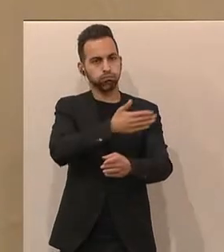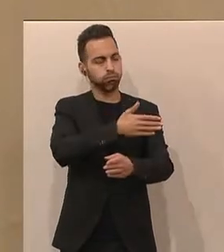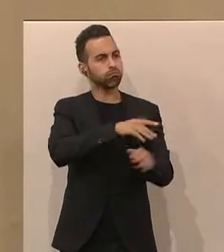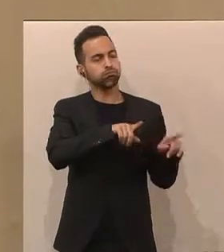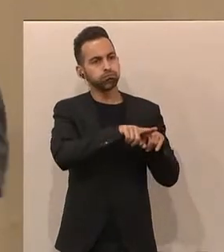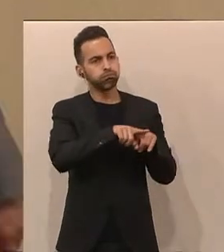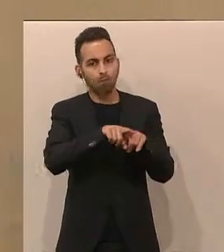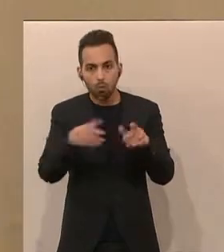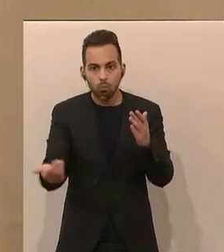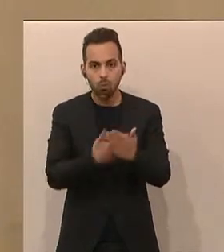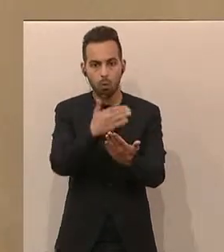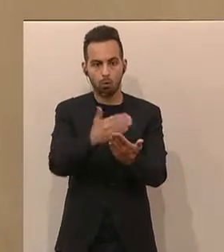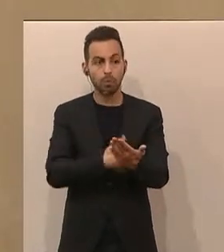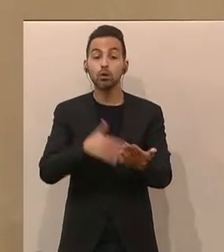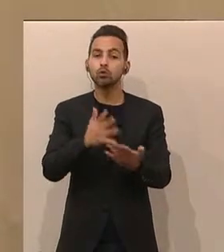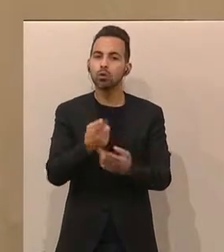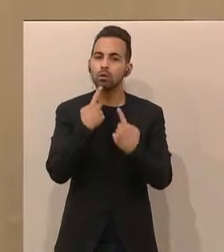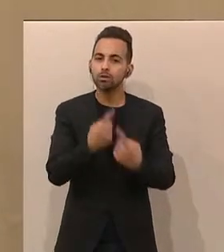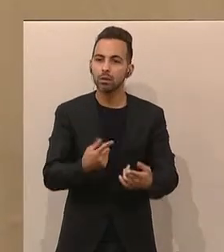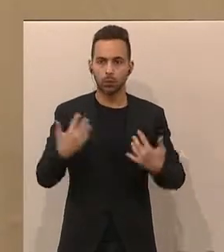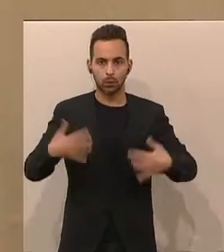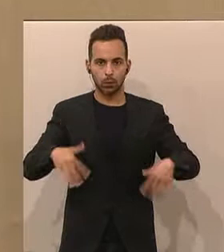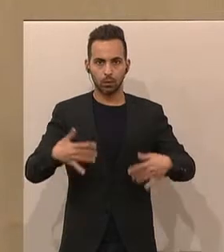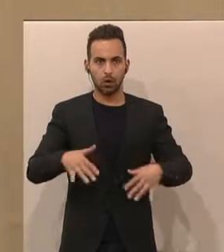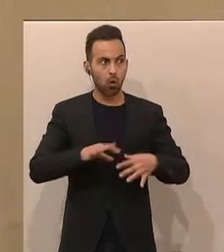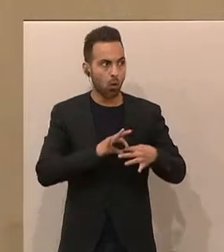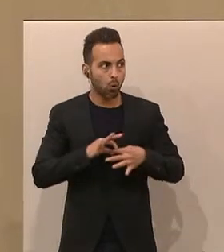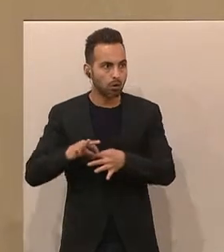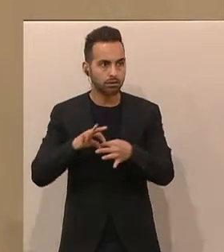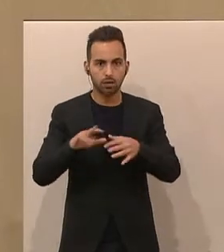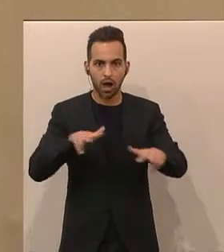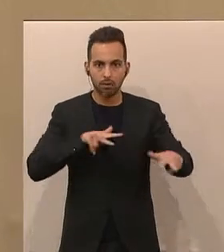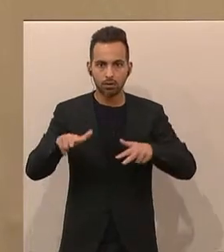angesprochen, der hohe administrative und organisatorische Aufwand für die